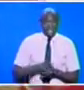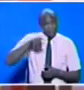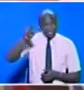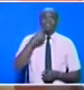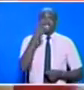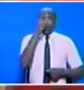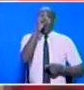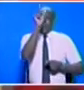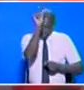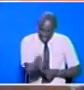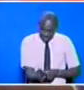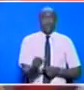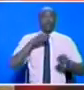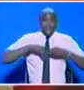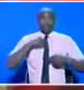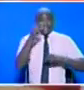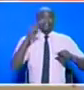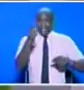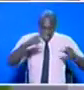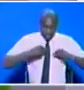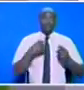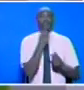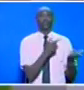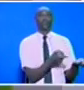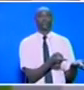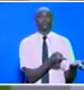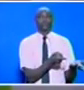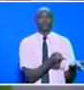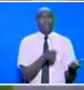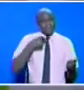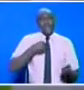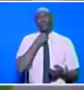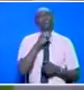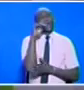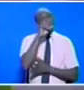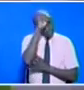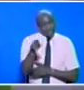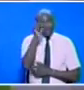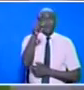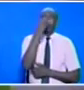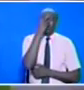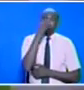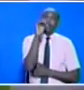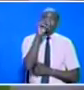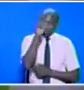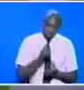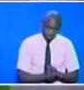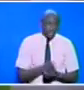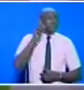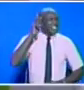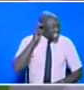mtu mmoja mfisadi tunacheza nayo. Ile swali ambayo nataka ni kuulize wewe Ruto. Na